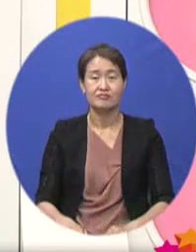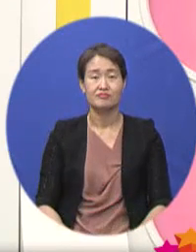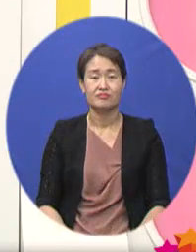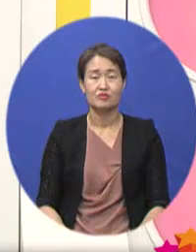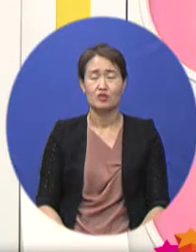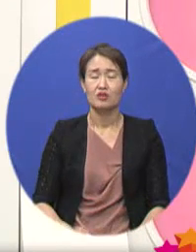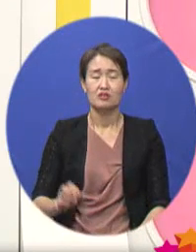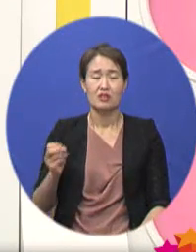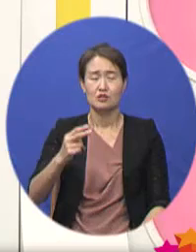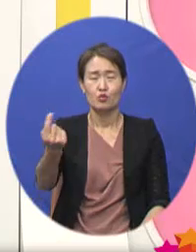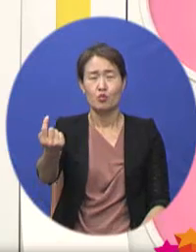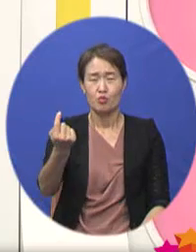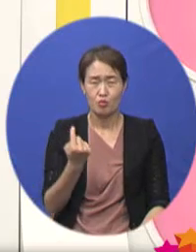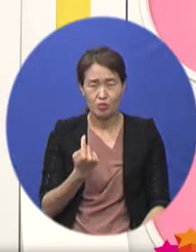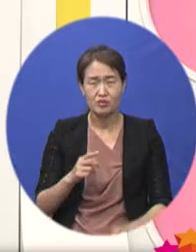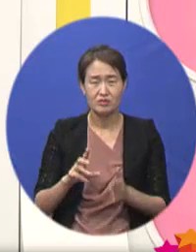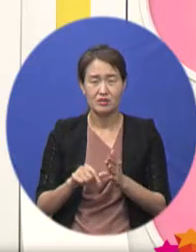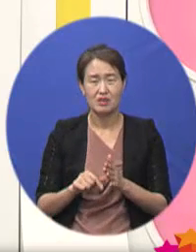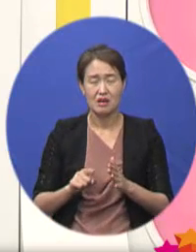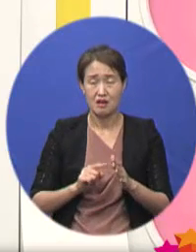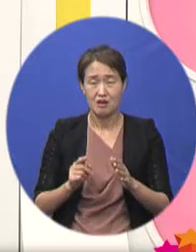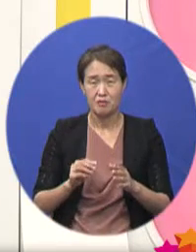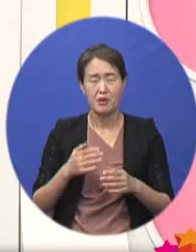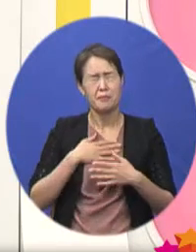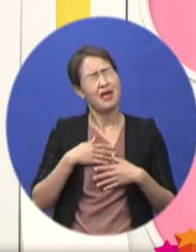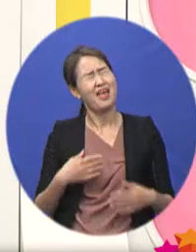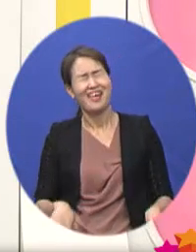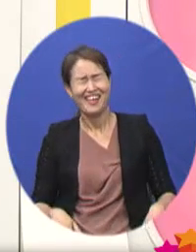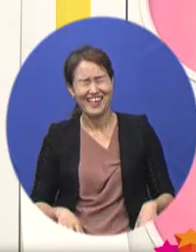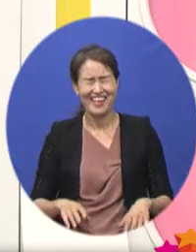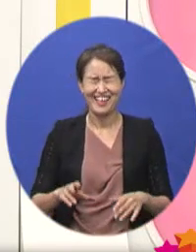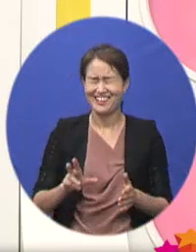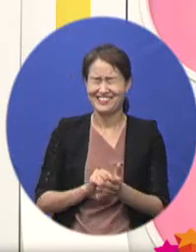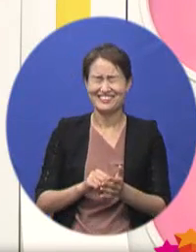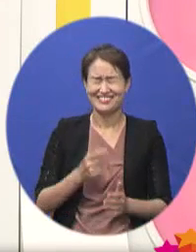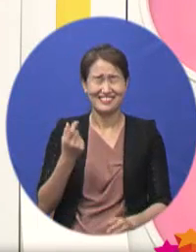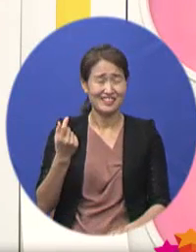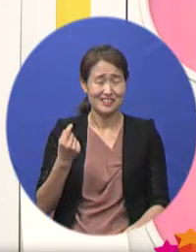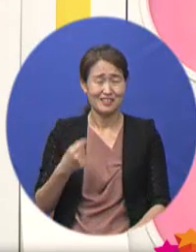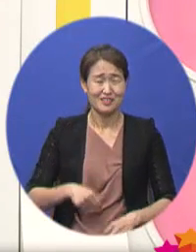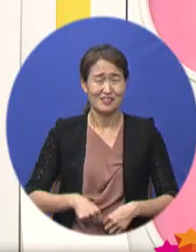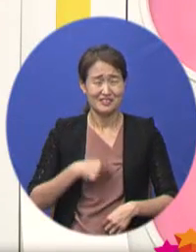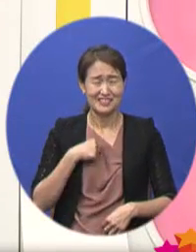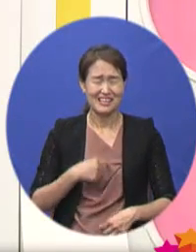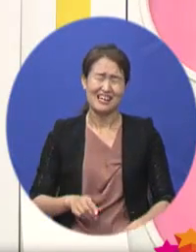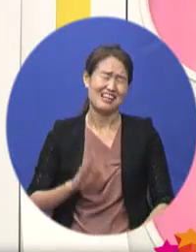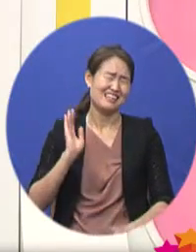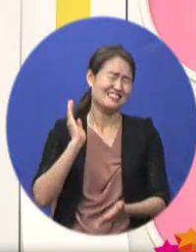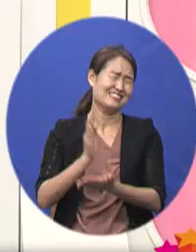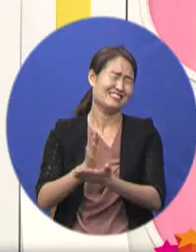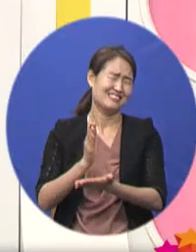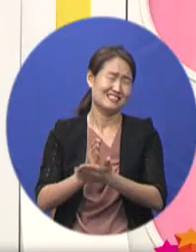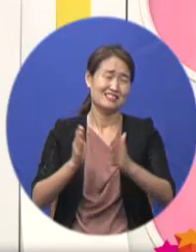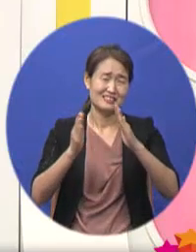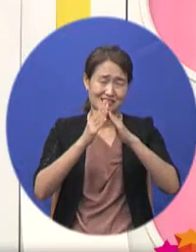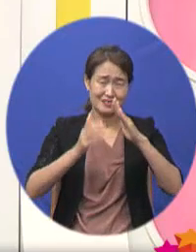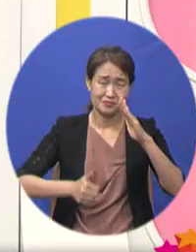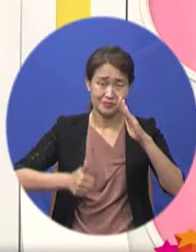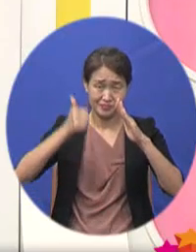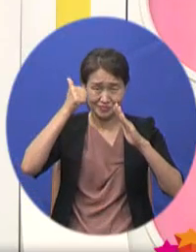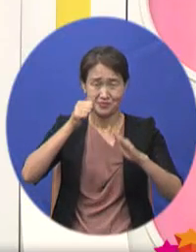올 때는 또 어떤가 말로 아유 가고 나니 너무 피곤, 오고 나니 너무 피곤하고 이래가 사실은 그렇구만. 네. 뭐 집에 있는 게